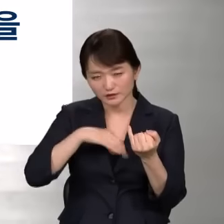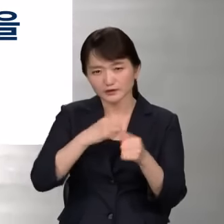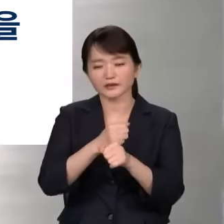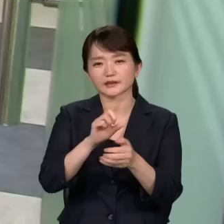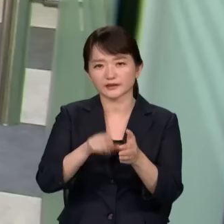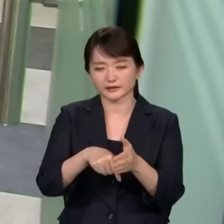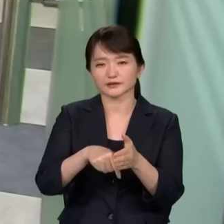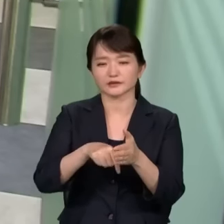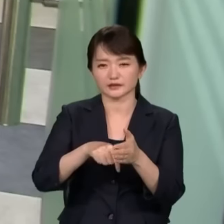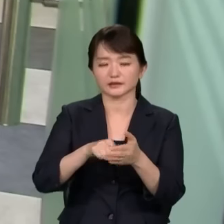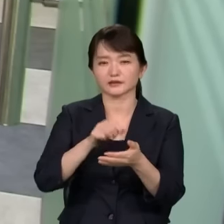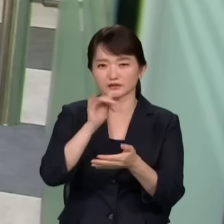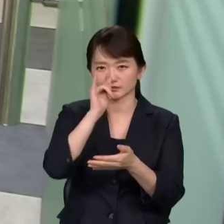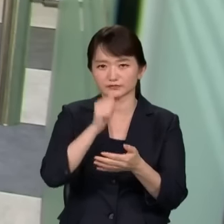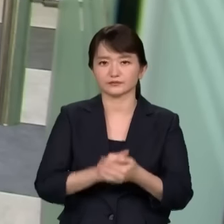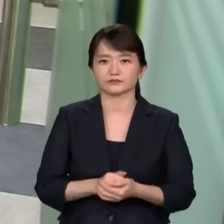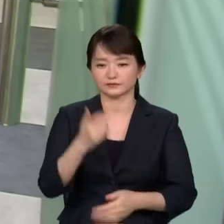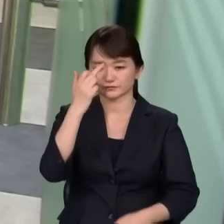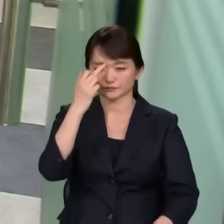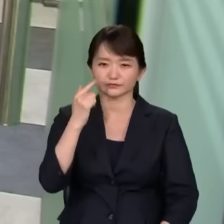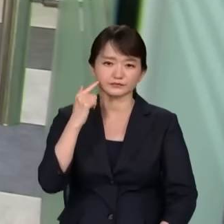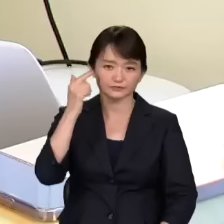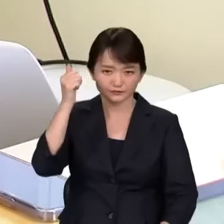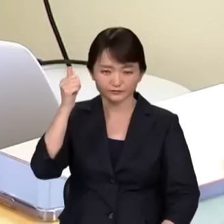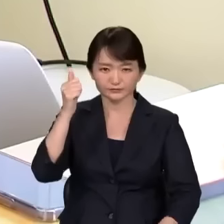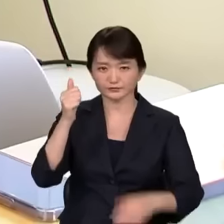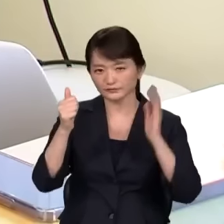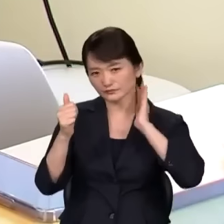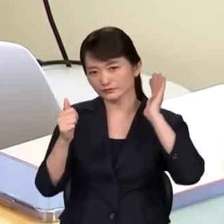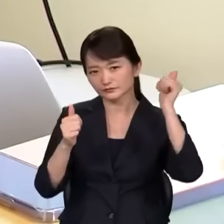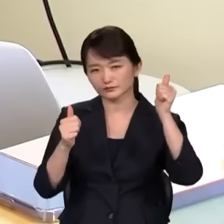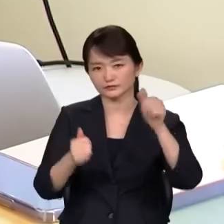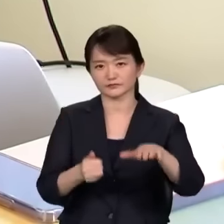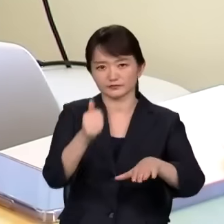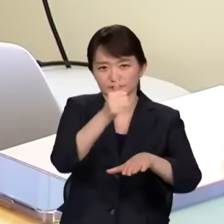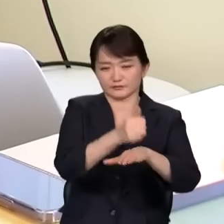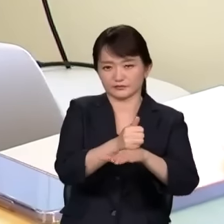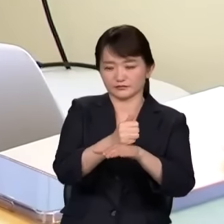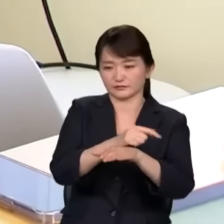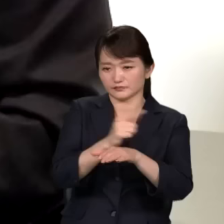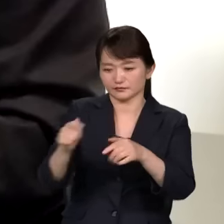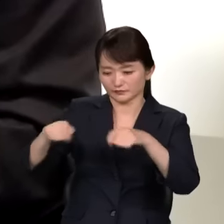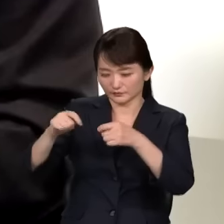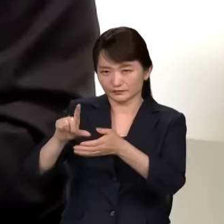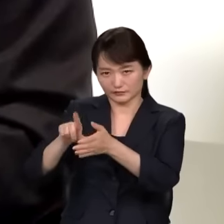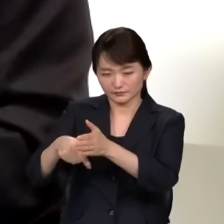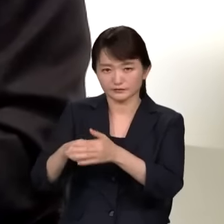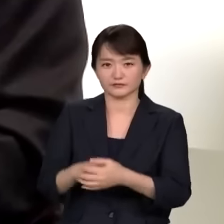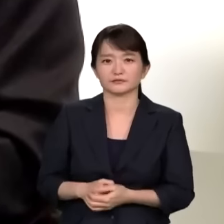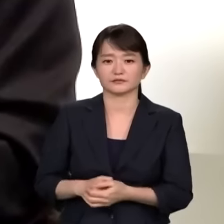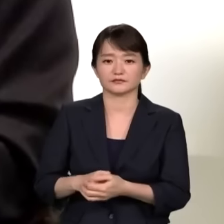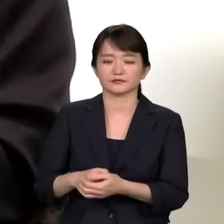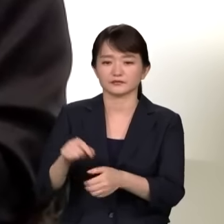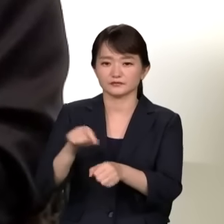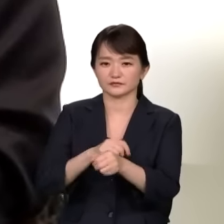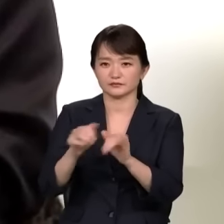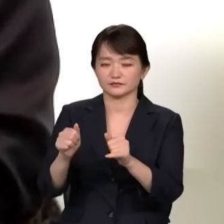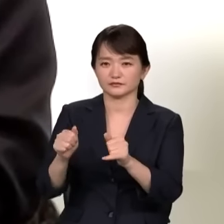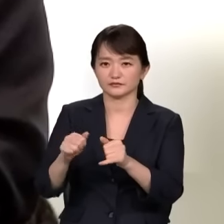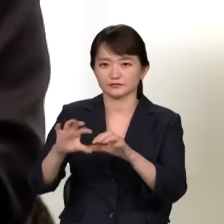있습니다. 최 목사가 대통령 취임식 만찬 초청이나 국정 자문 역할, 특정인의 국립묘지 안장을